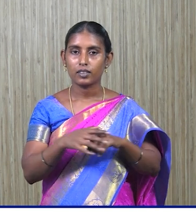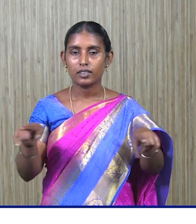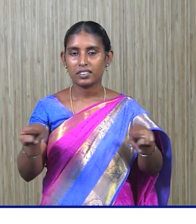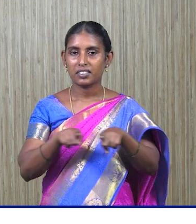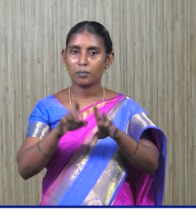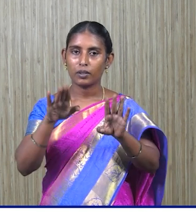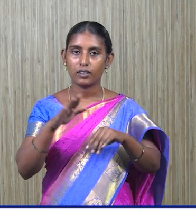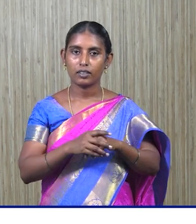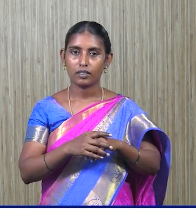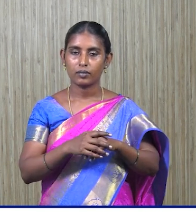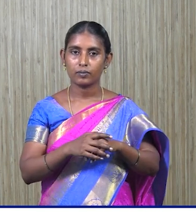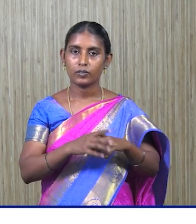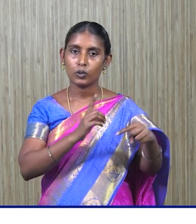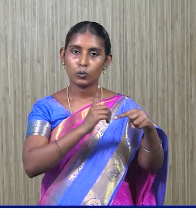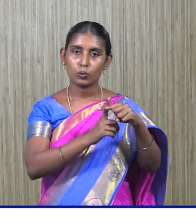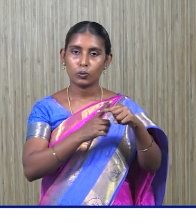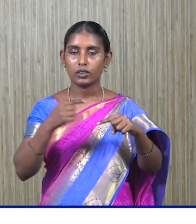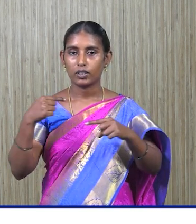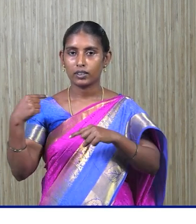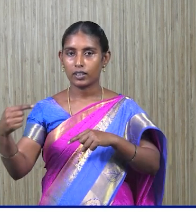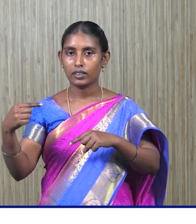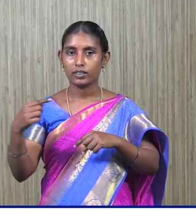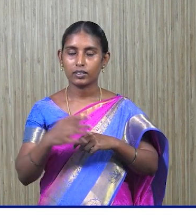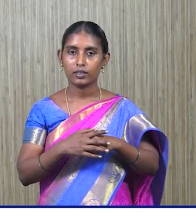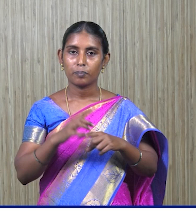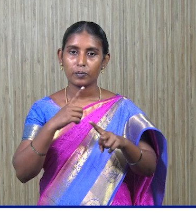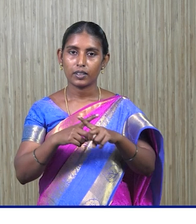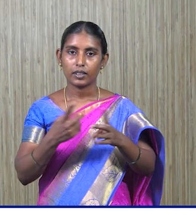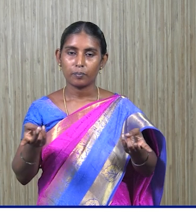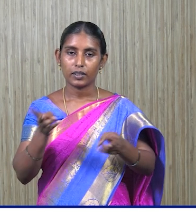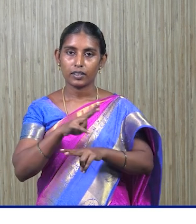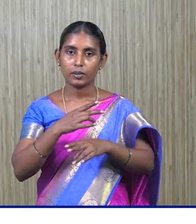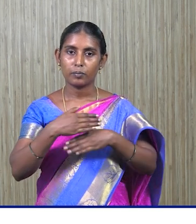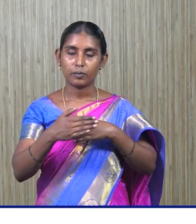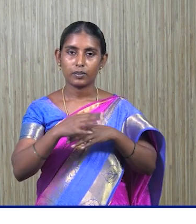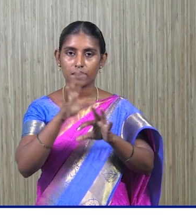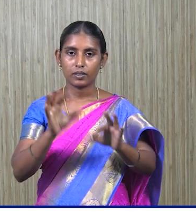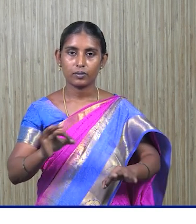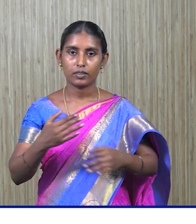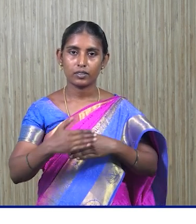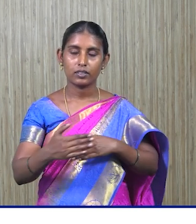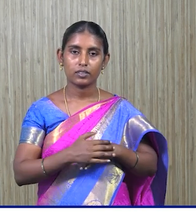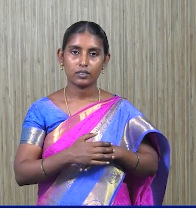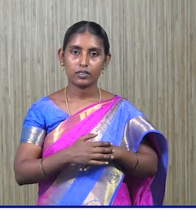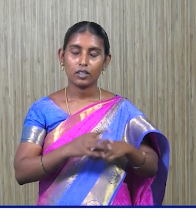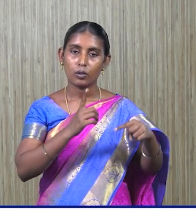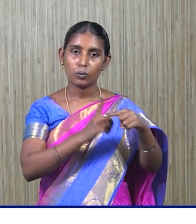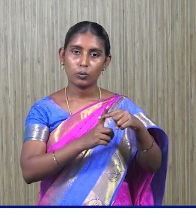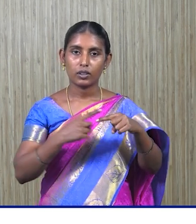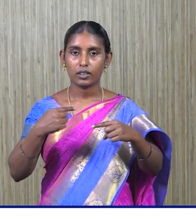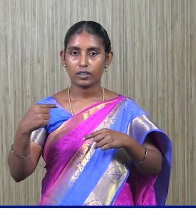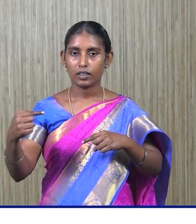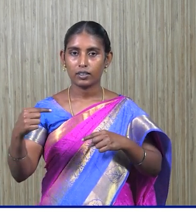சரியாக இருக்கின்றது. அப்போ கூட்டல் மற்றும் கழித்தலின் மீதான பெருக்கலின் பங்கீட்டு பண்பு நிறைவு செய்கிறது. கூட்டல் மற்றும் கழித்தல்